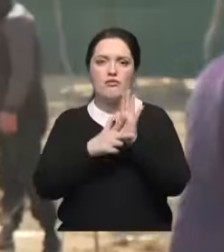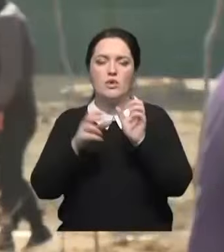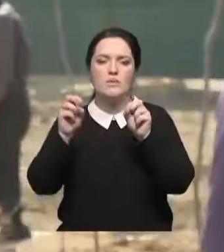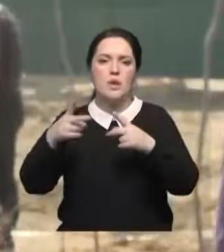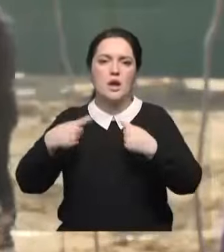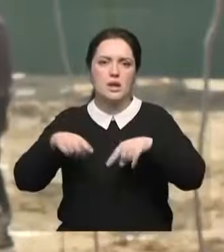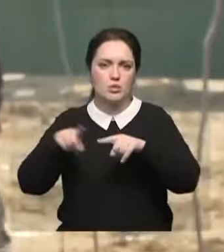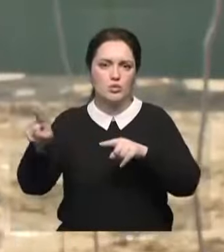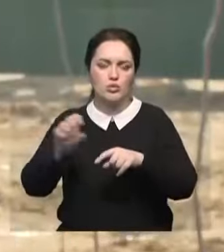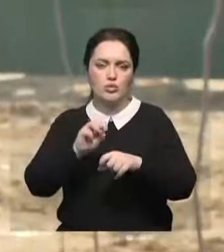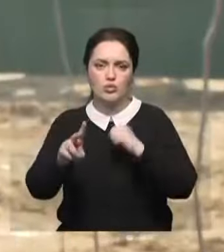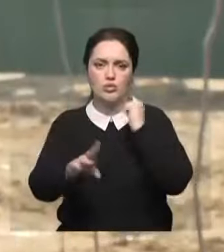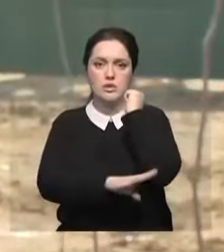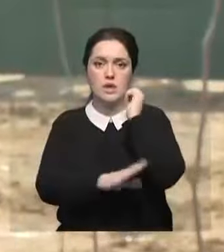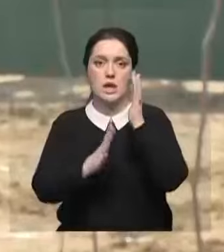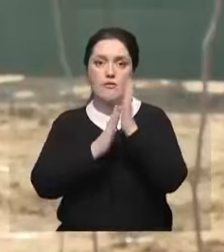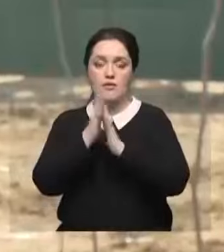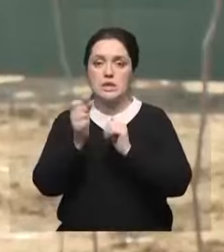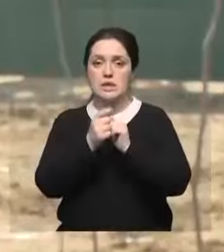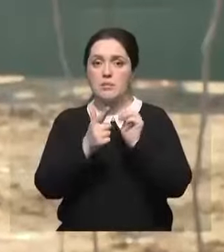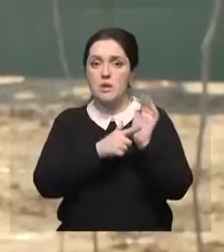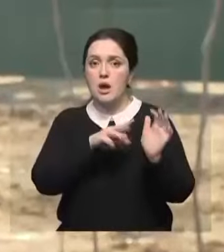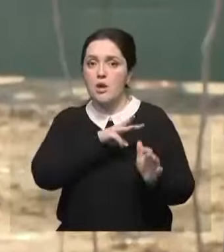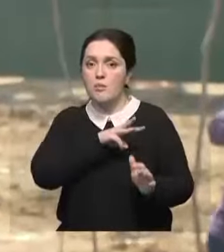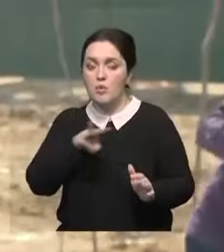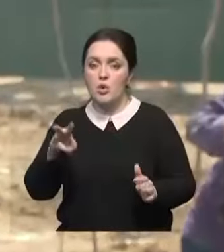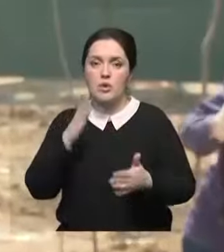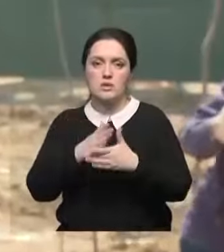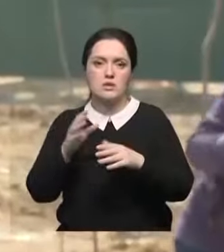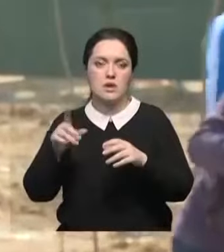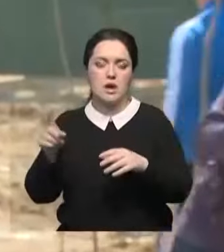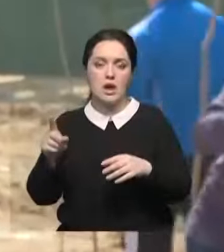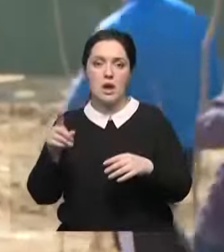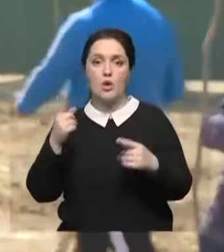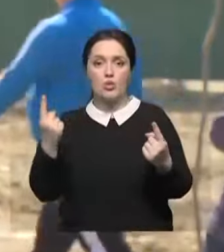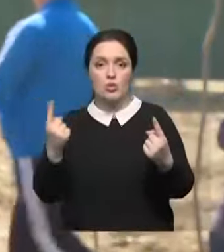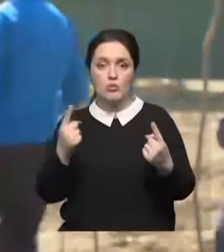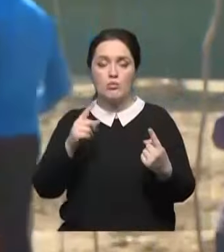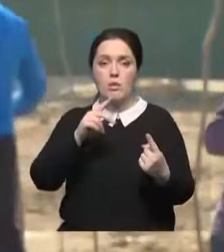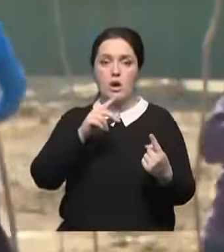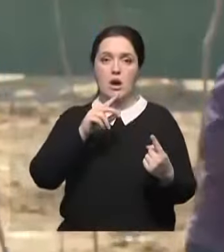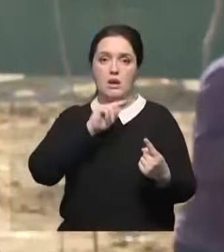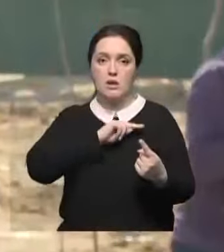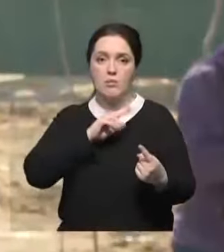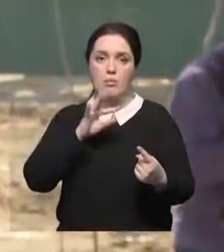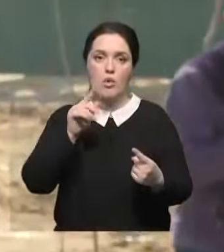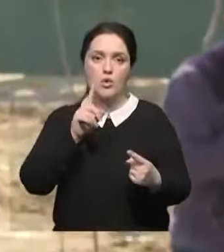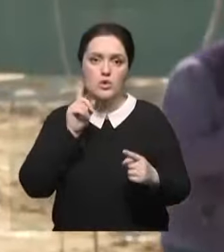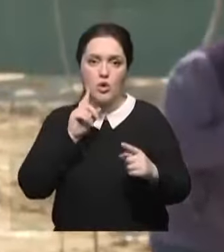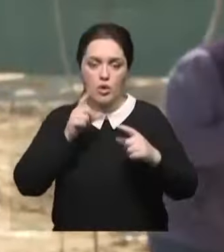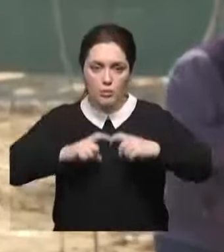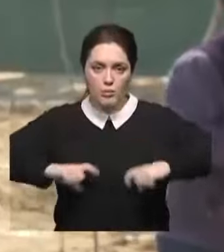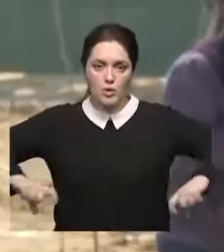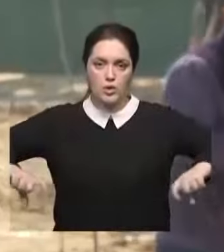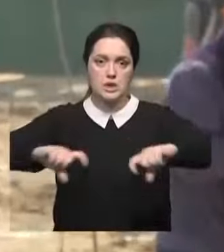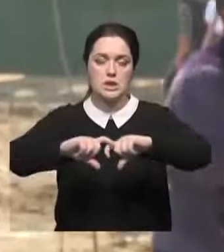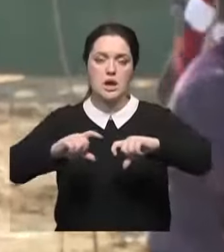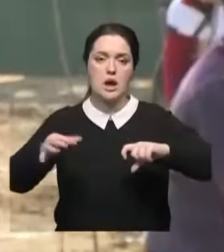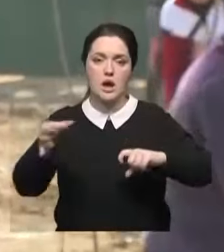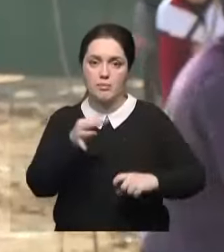в общей сложности вырастили 17 миллионов саженцев. Кроме того, ведется масштабная работа по формированию зеленого пояса вокруг областного